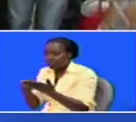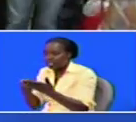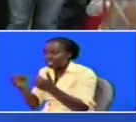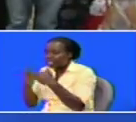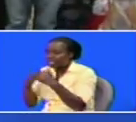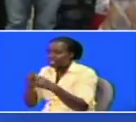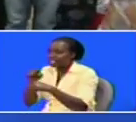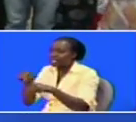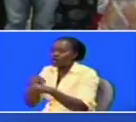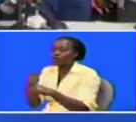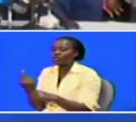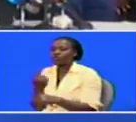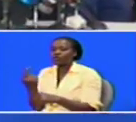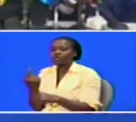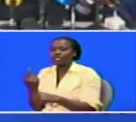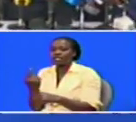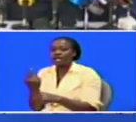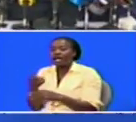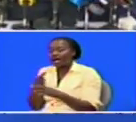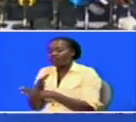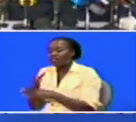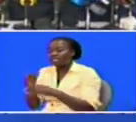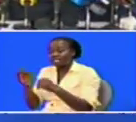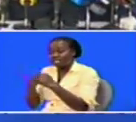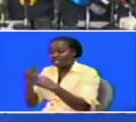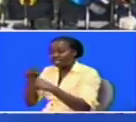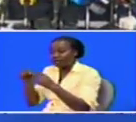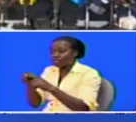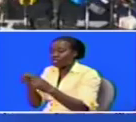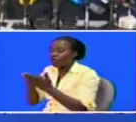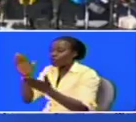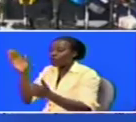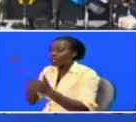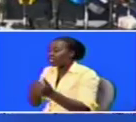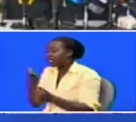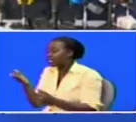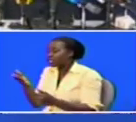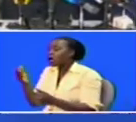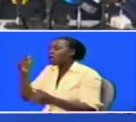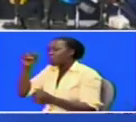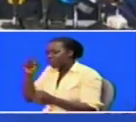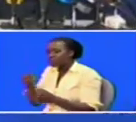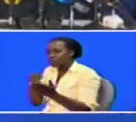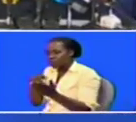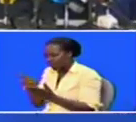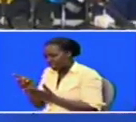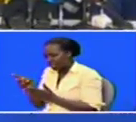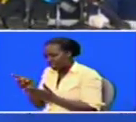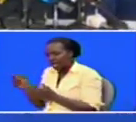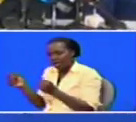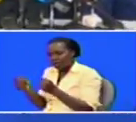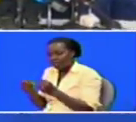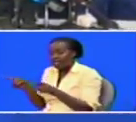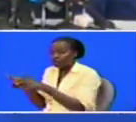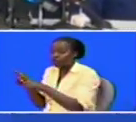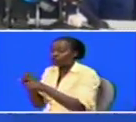8. Na baada ya masaa 8 atakayefanya kazi zaidi hapo pia kuna vile lazima atalipwa kulingana na ile kazi